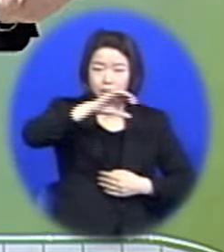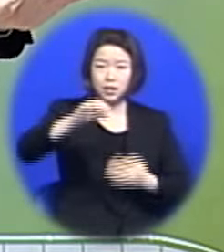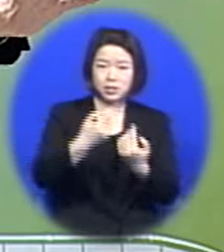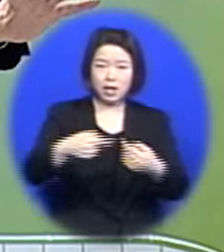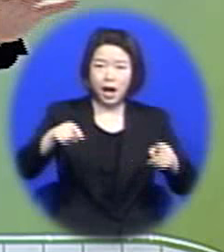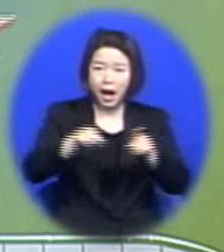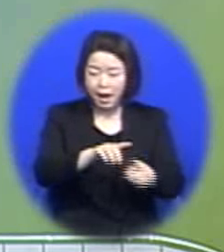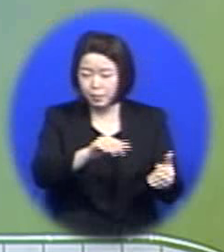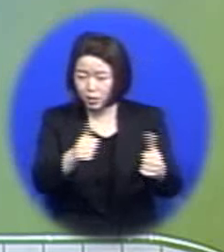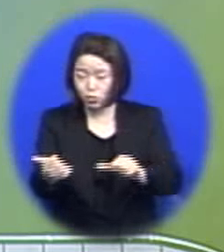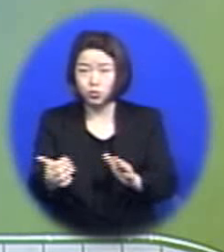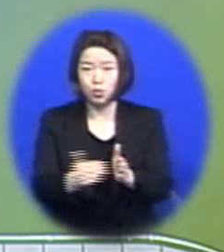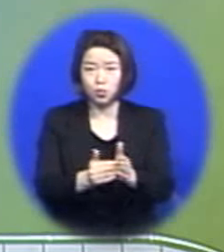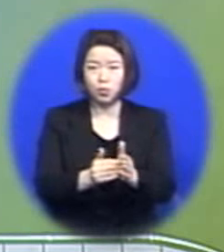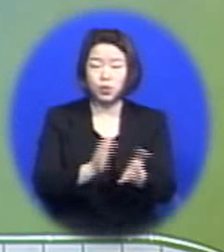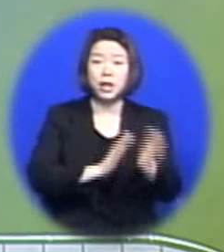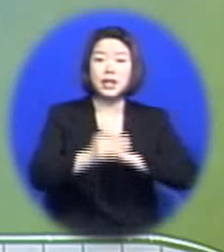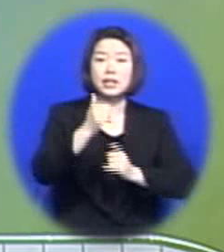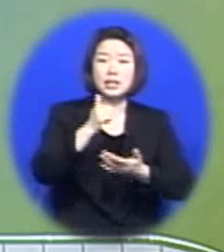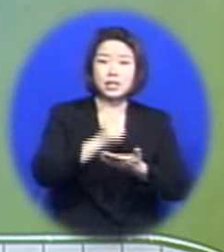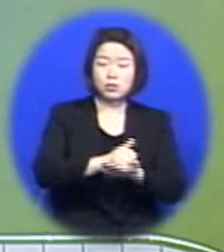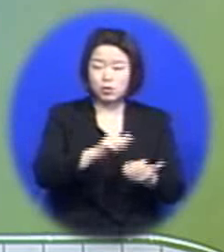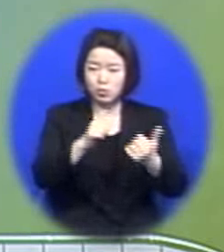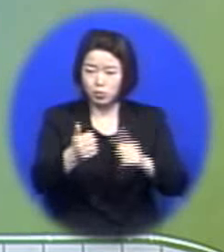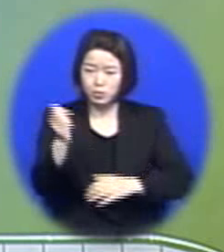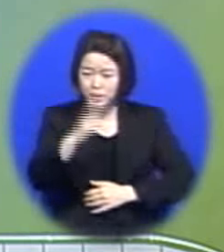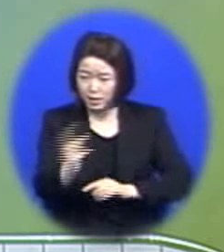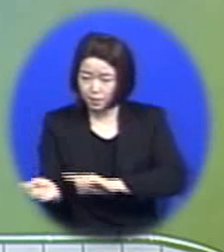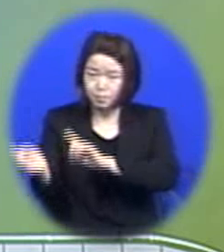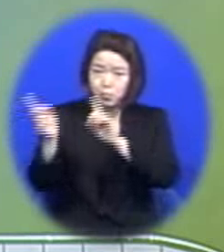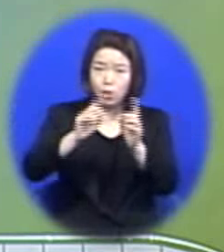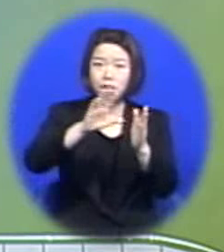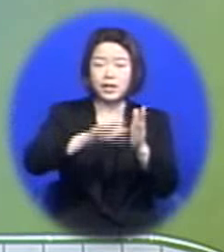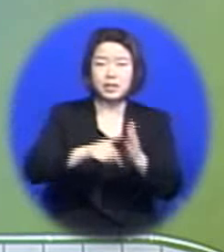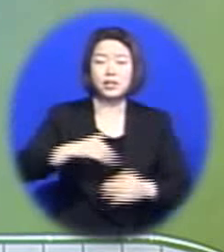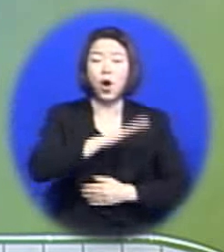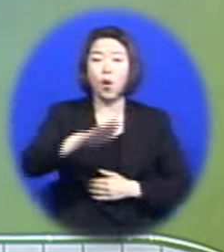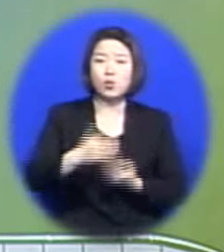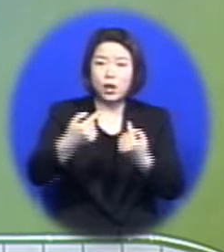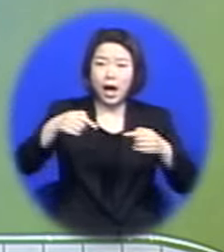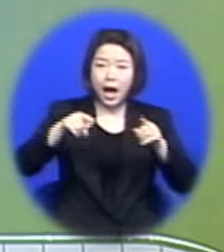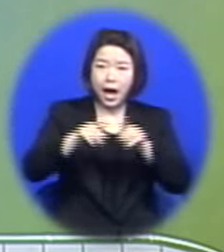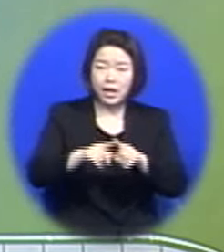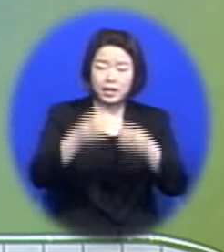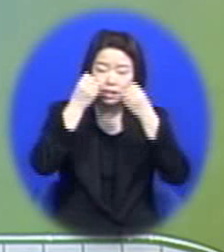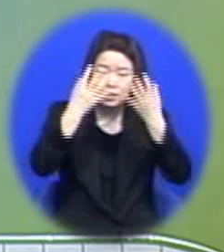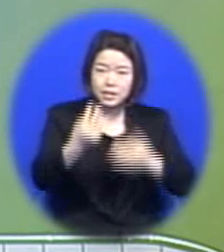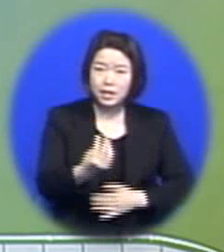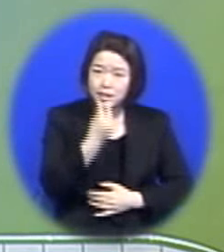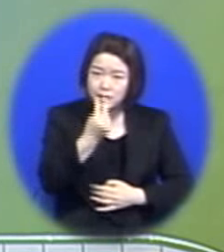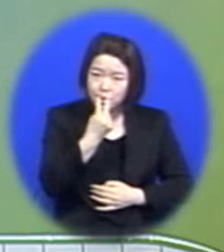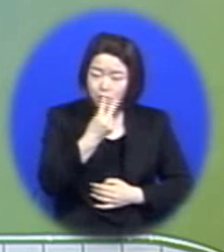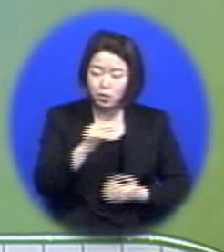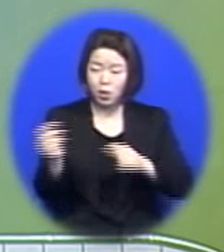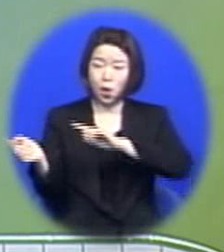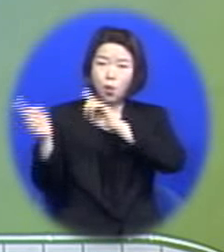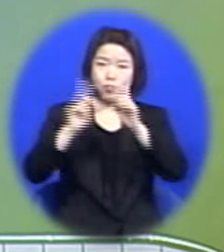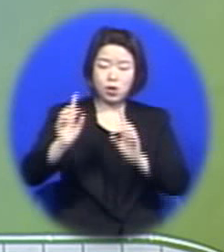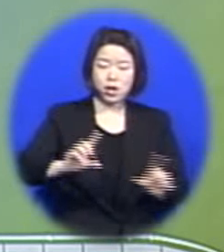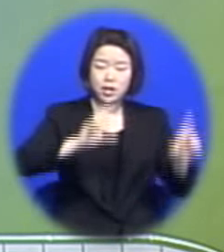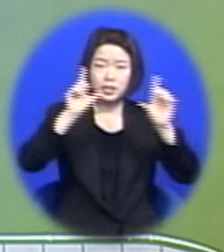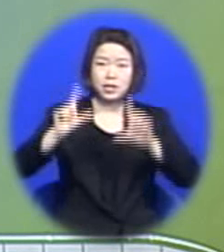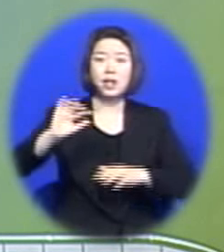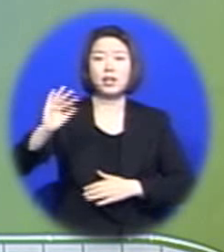죽었고 예수님이 죽음에서 다시 부활하실 때 우리도 주님과 함께 새 생명으로 부활의 삶을 살게 된